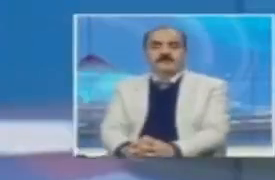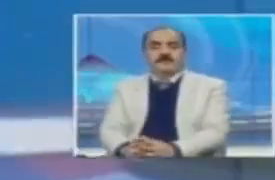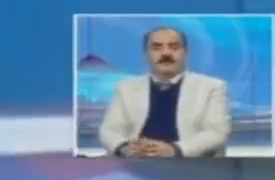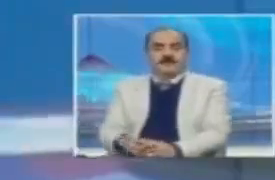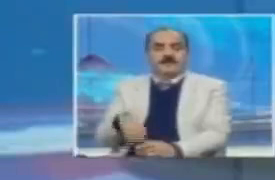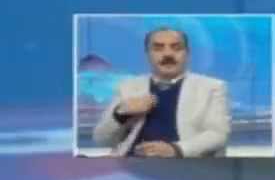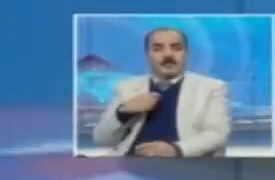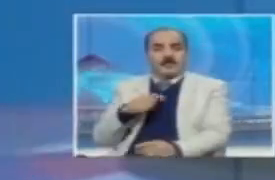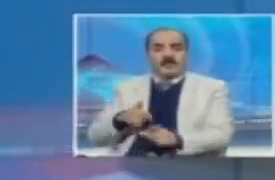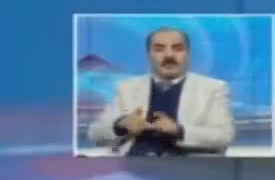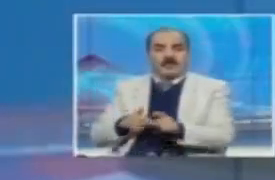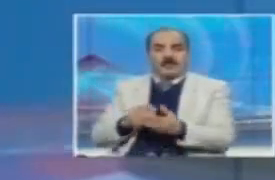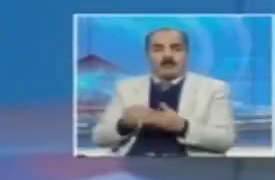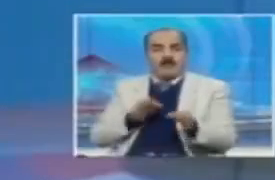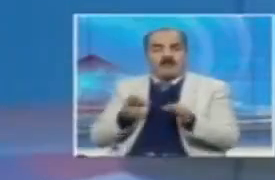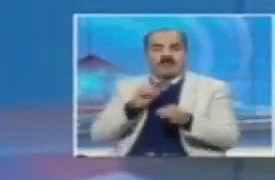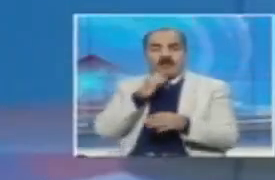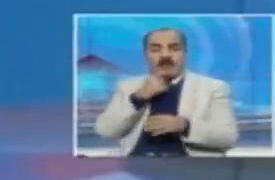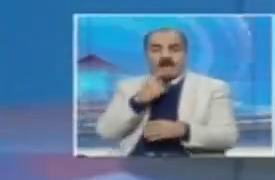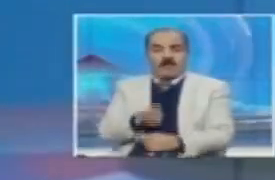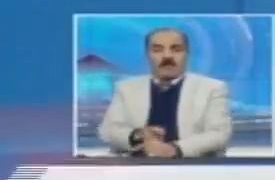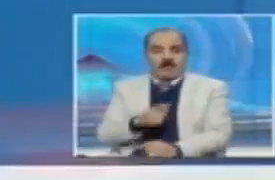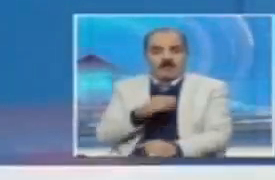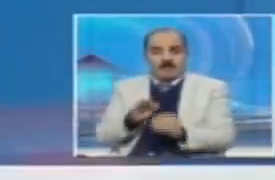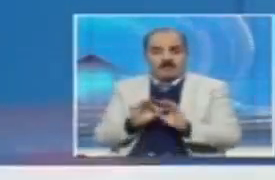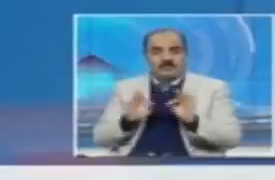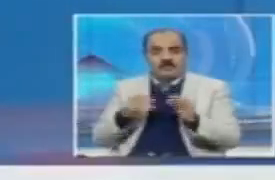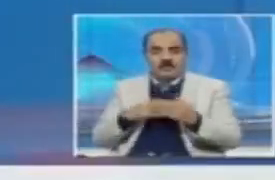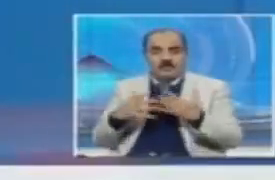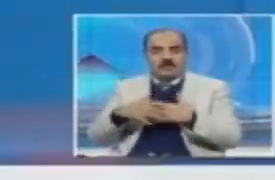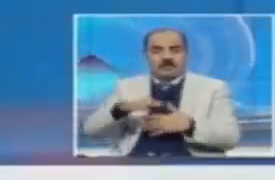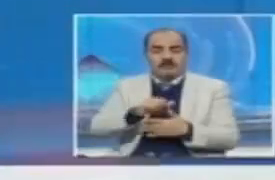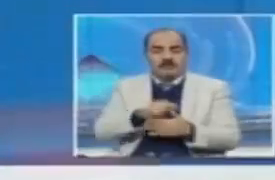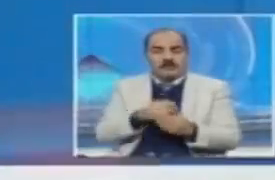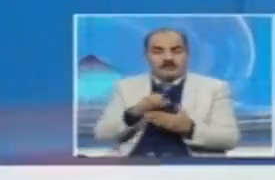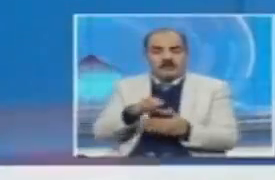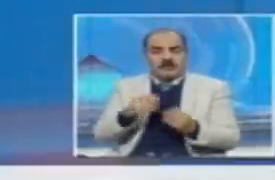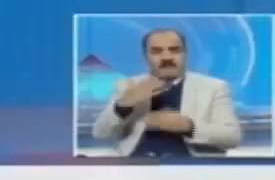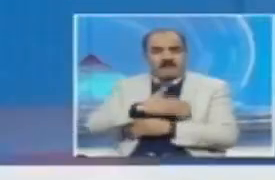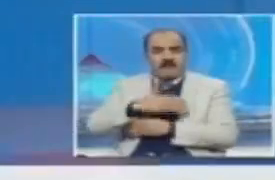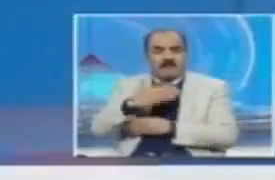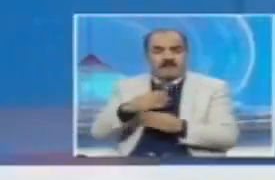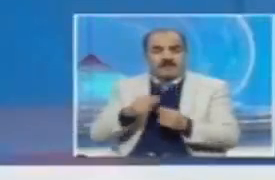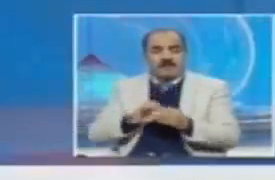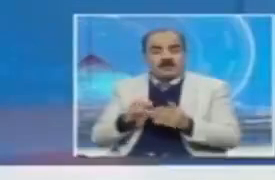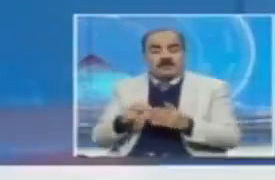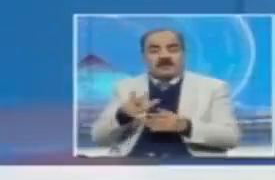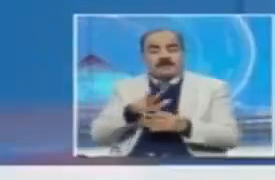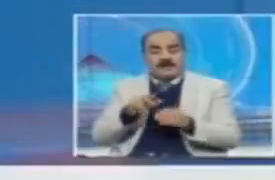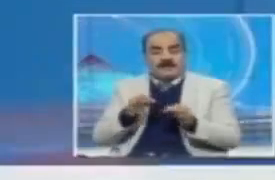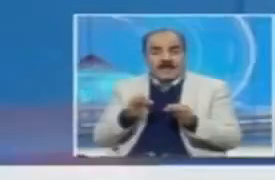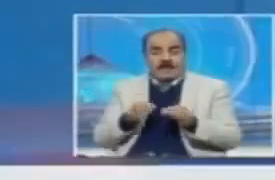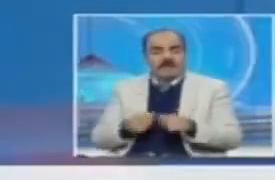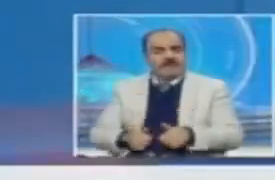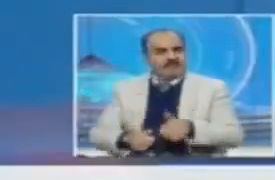أكد وزير البترول والثروة المعدنية المهندس طارق الملا أن تعزيز الفرص الاستثمارية في المنطقة الاقتصادية للمثلث الذهبي